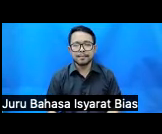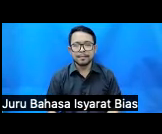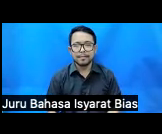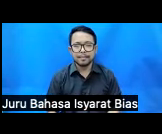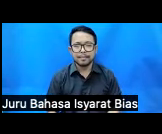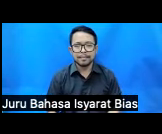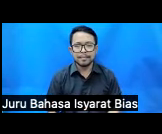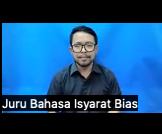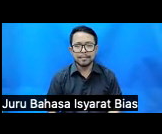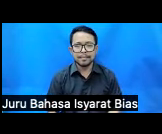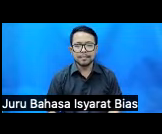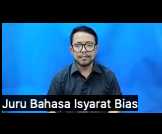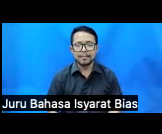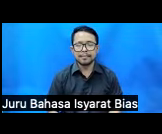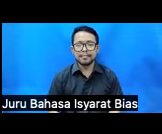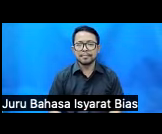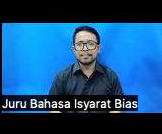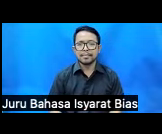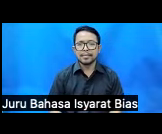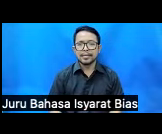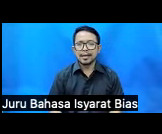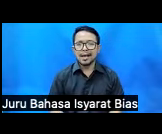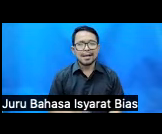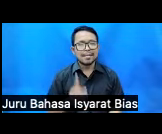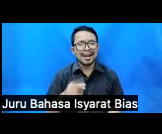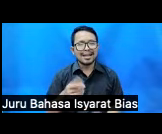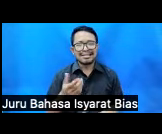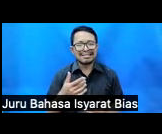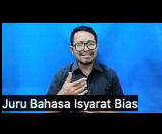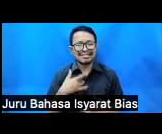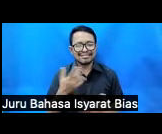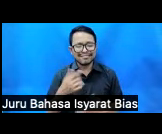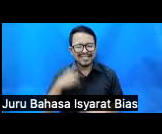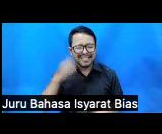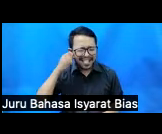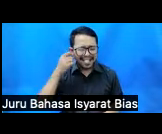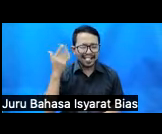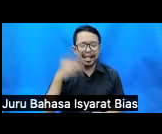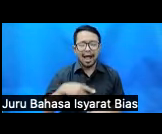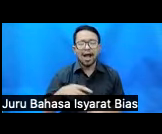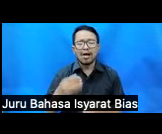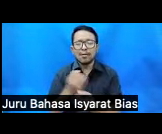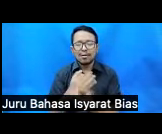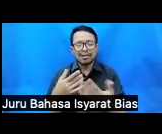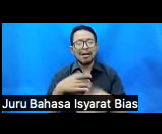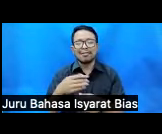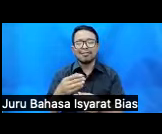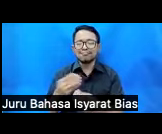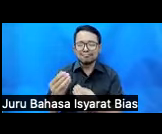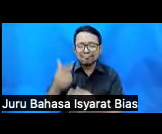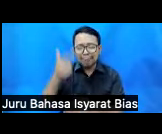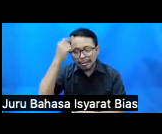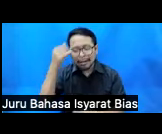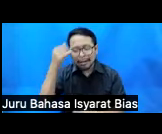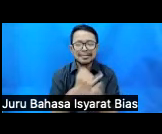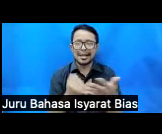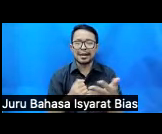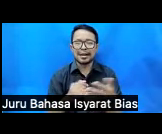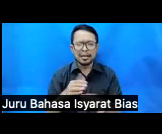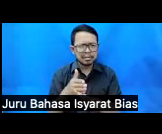Yang paling berkesan warga dilajarin mendesain ya. Sebenarnya kan warga nggak pernah dilajarin kayak